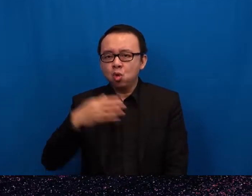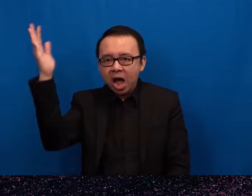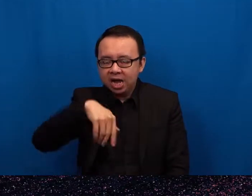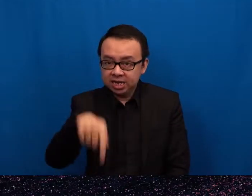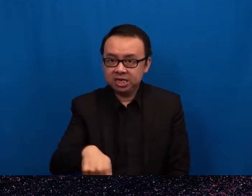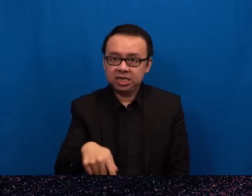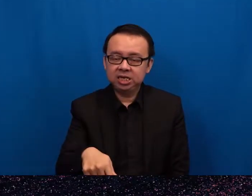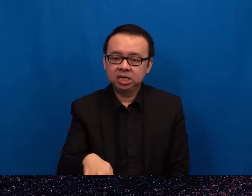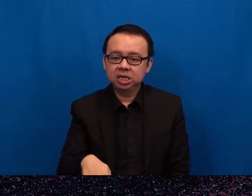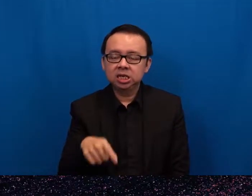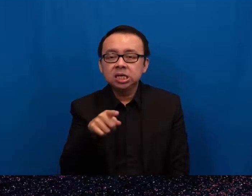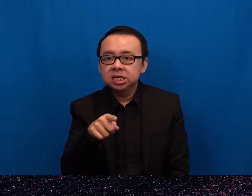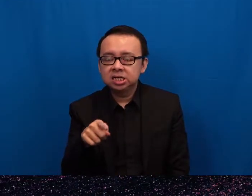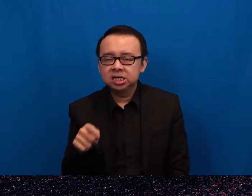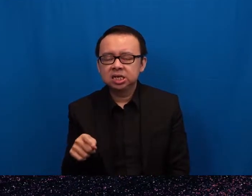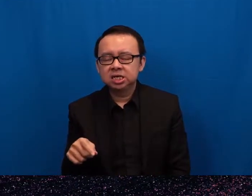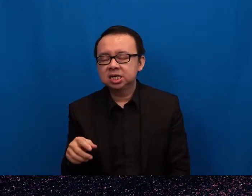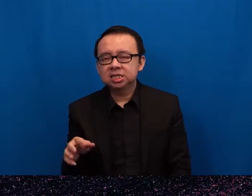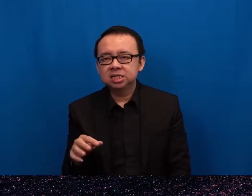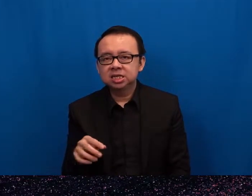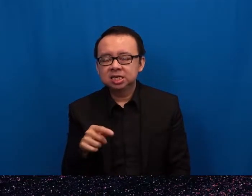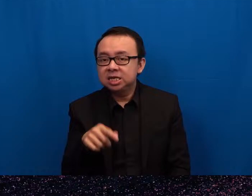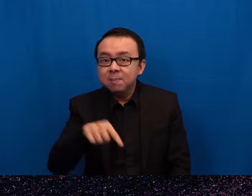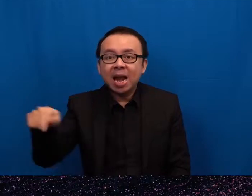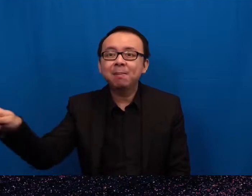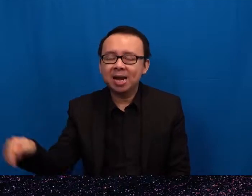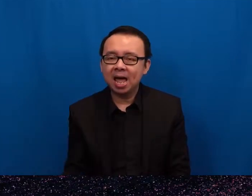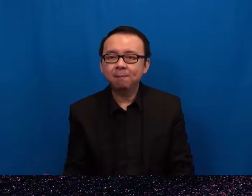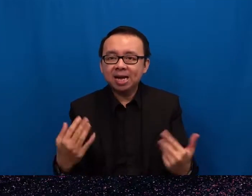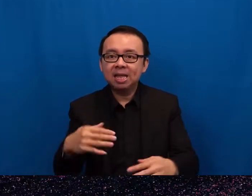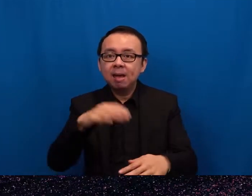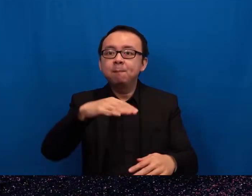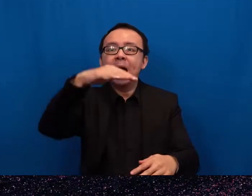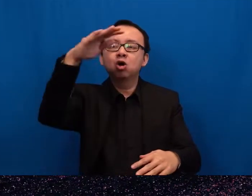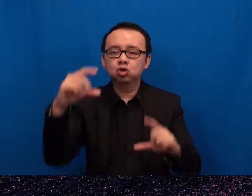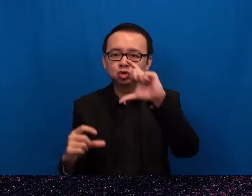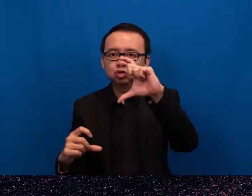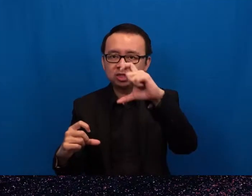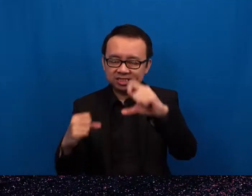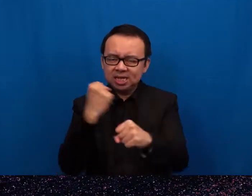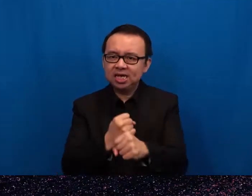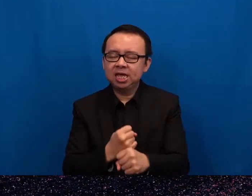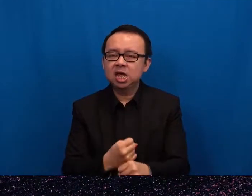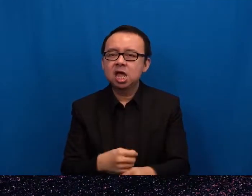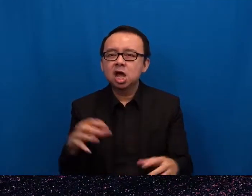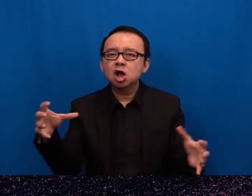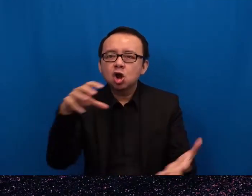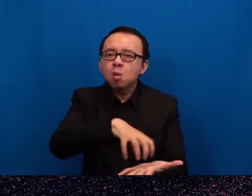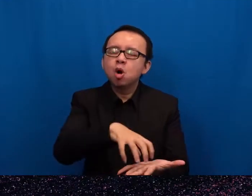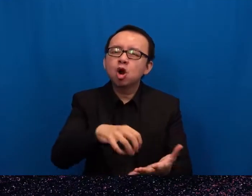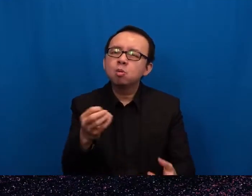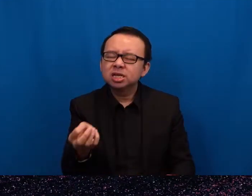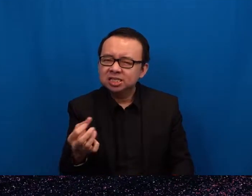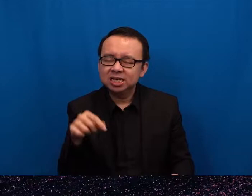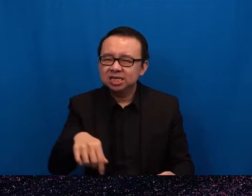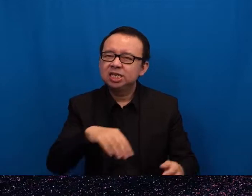hanya di kota di mana ada Mawar Sharon sekarang, bangunlah CG. connect group atau kelompok kecil, sel group kita.